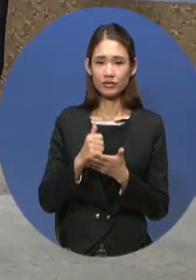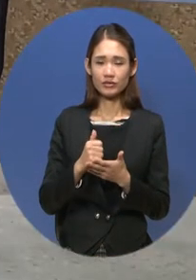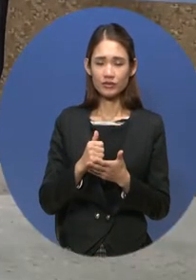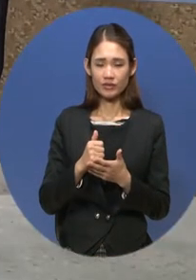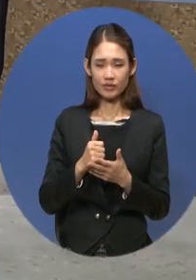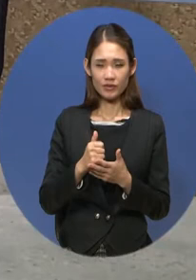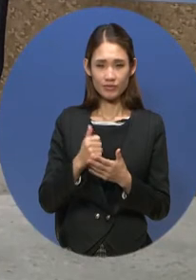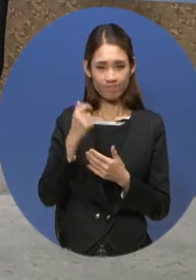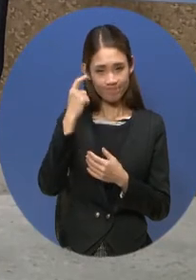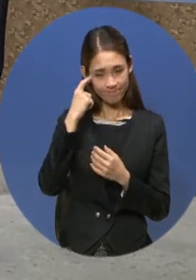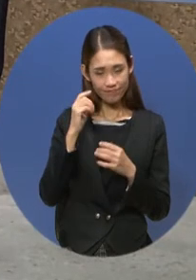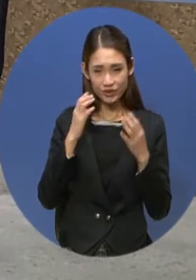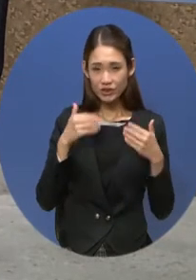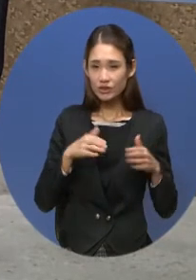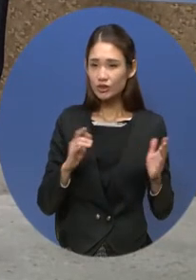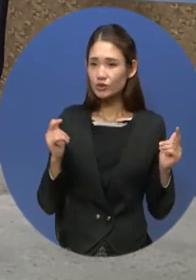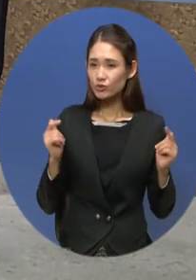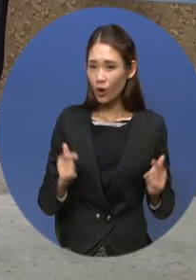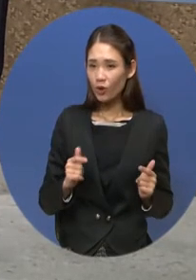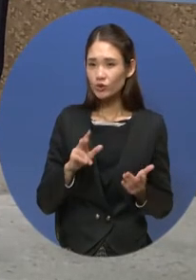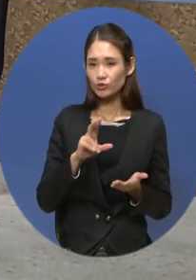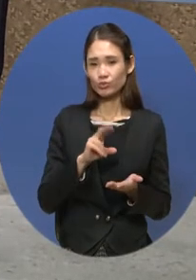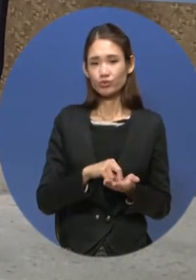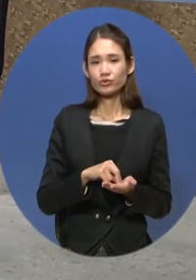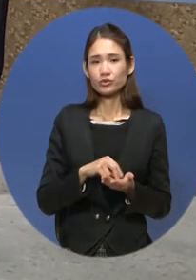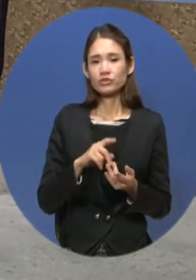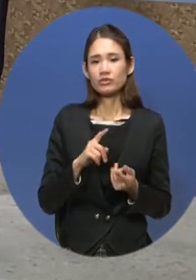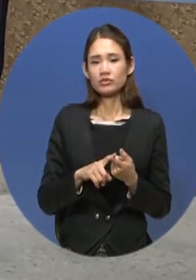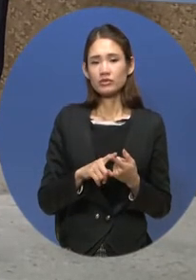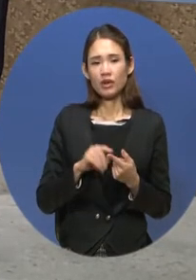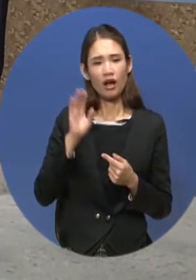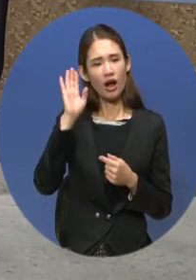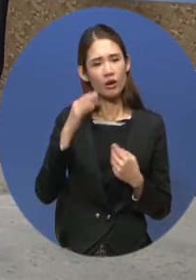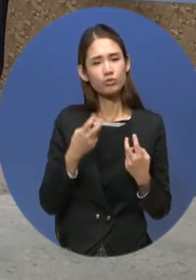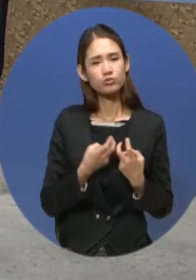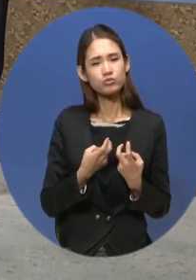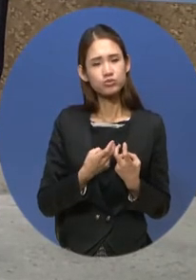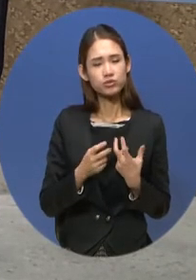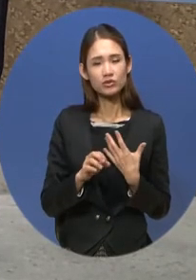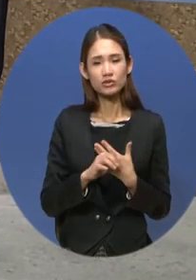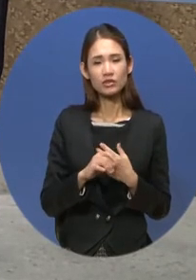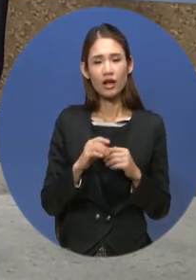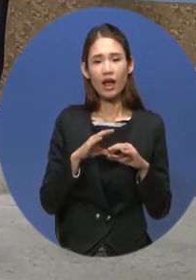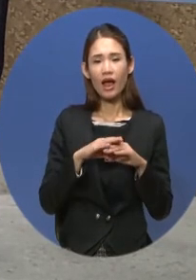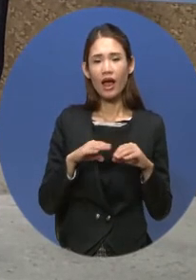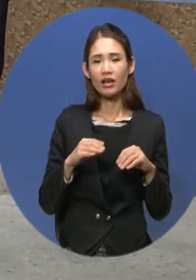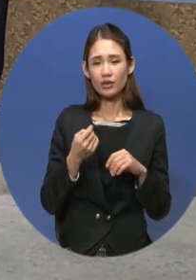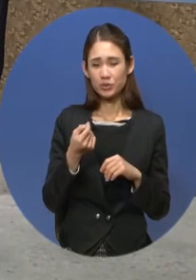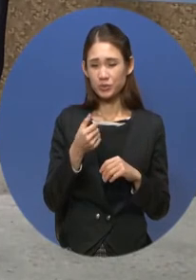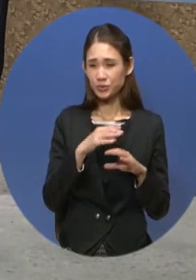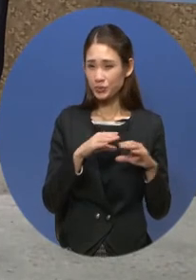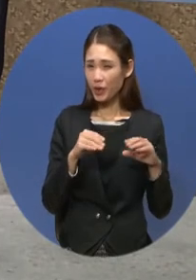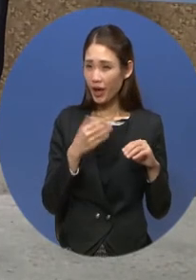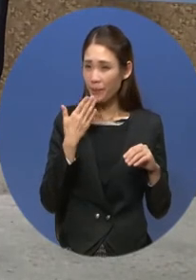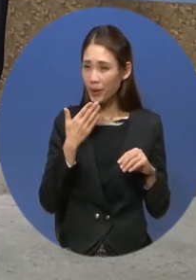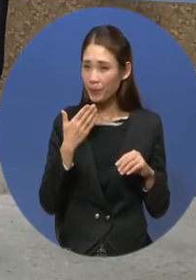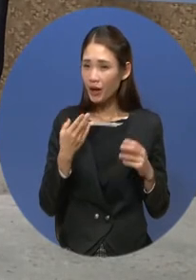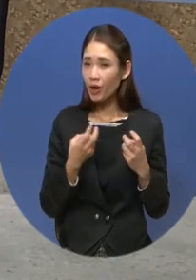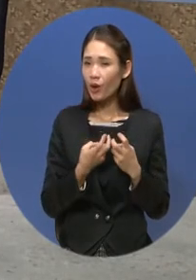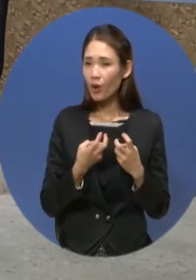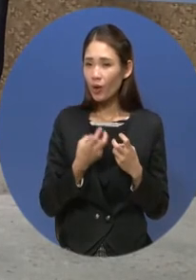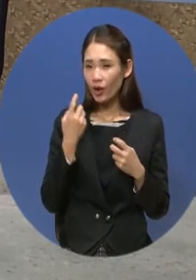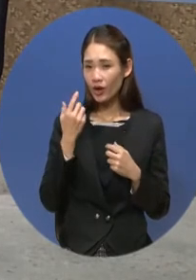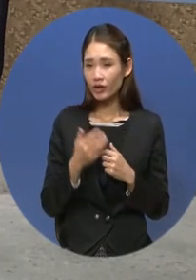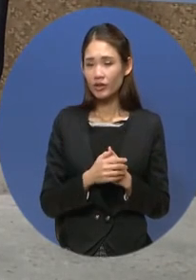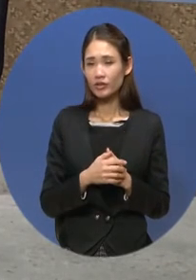의원님이 생각하시기에는 이 저출산을 좀 어떻게 하면 해결을 조금이라도 도울 수 있을 거라고